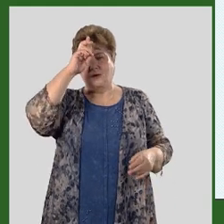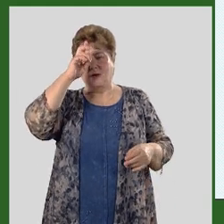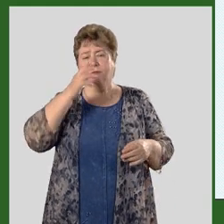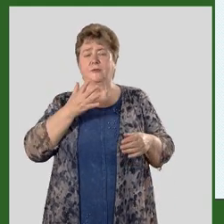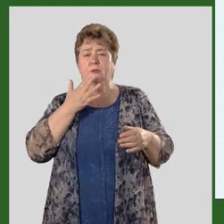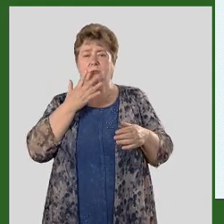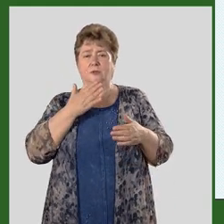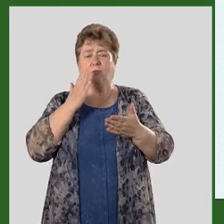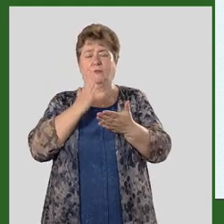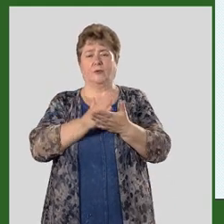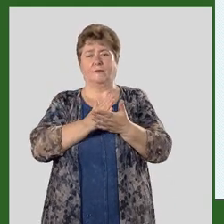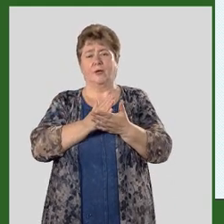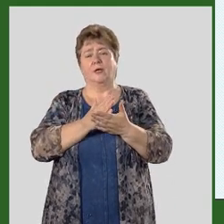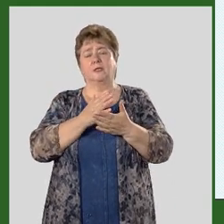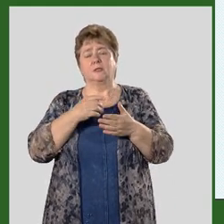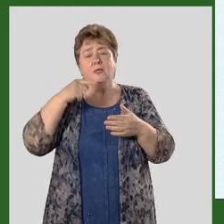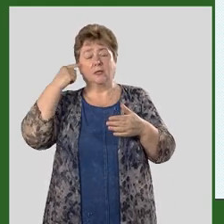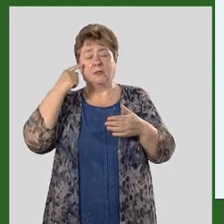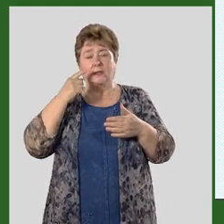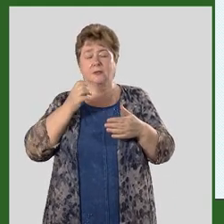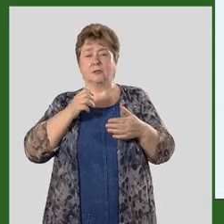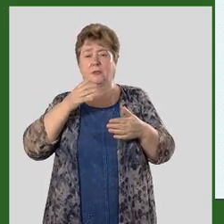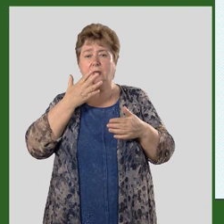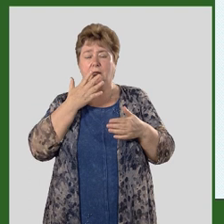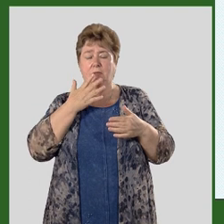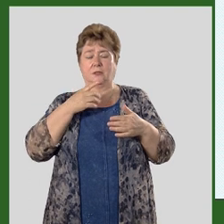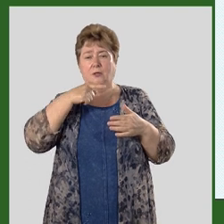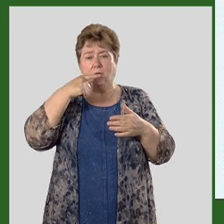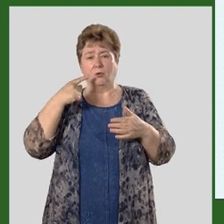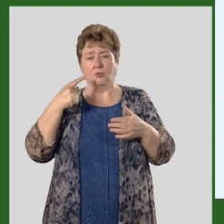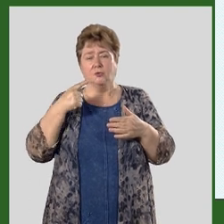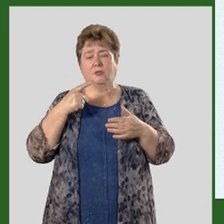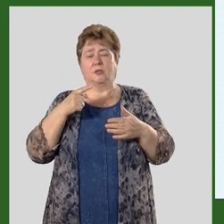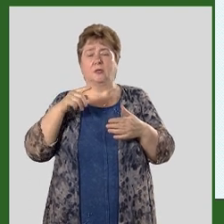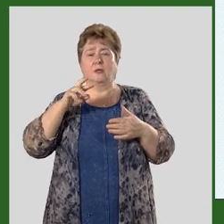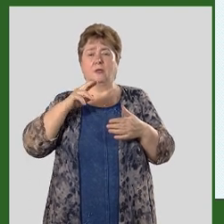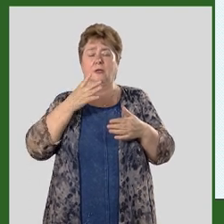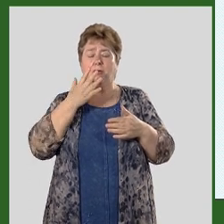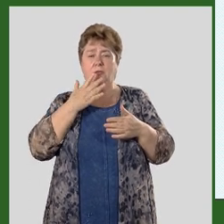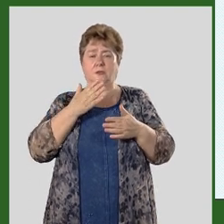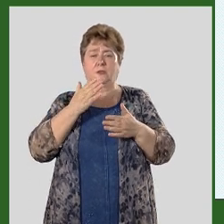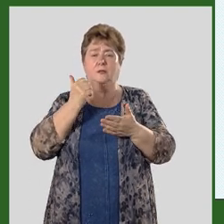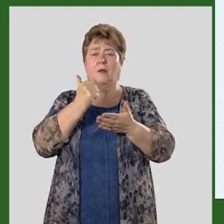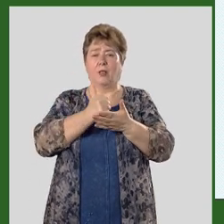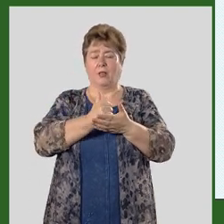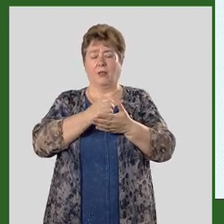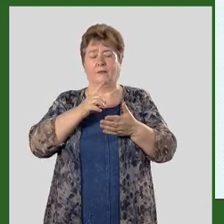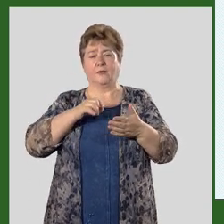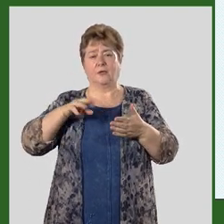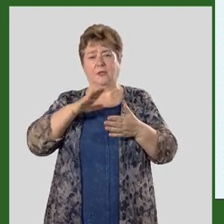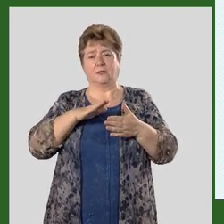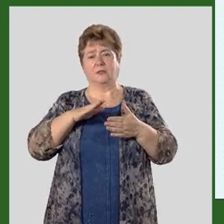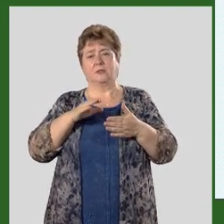Государственным языком является кыргызский язык. Русский язык имеет статус официального языка.